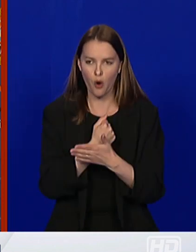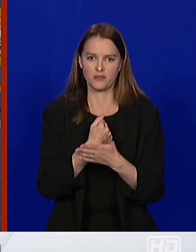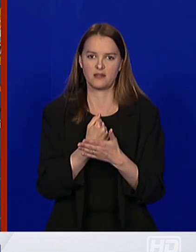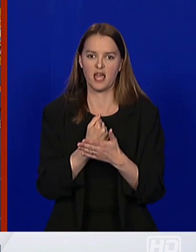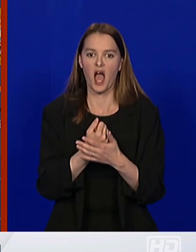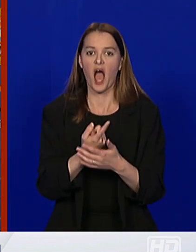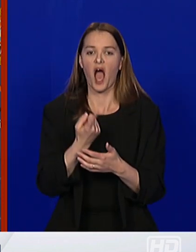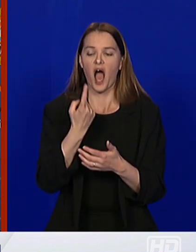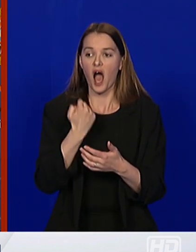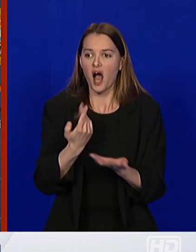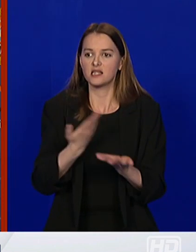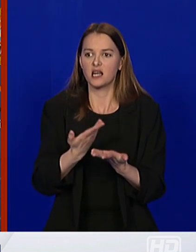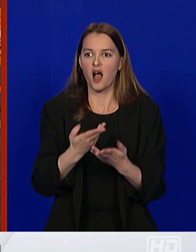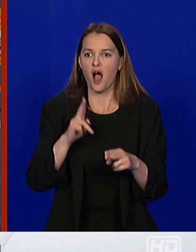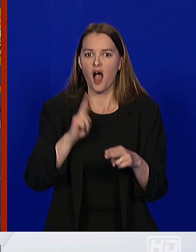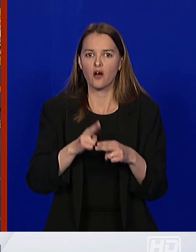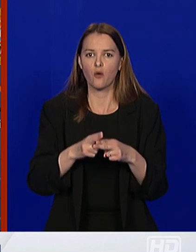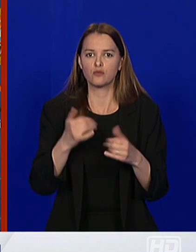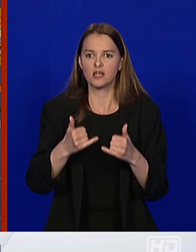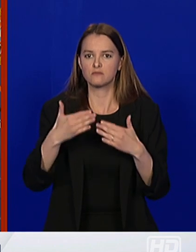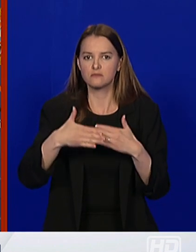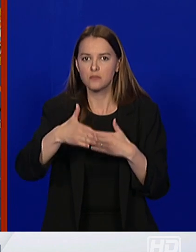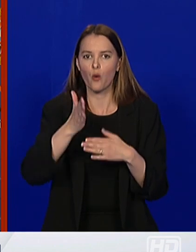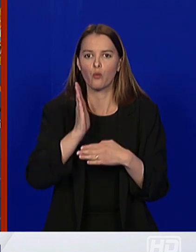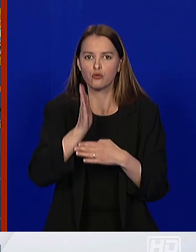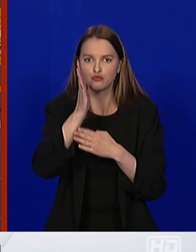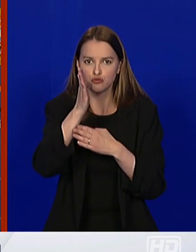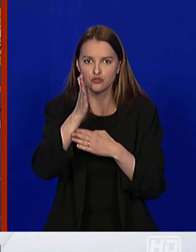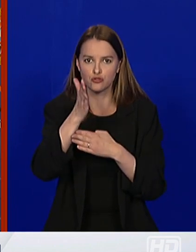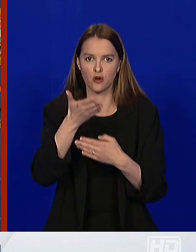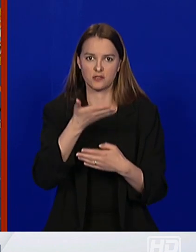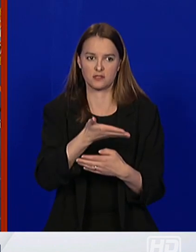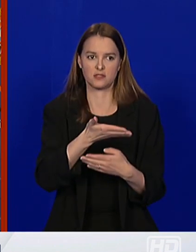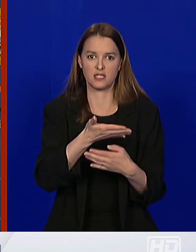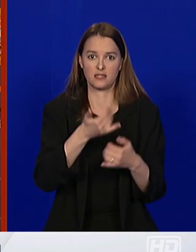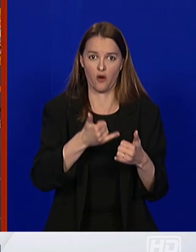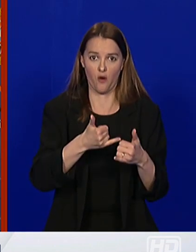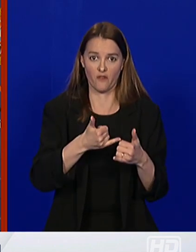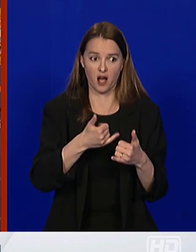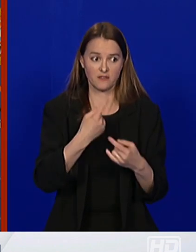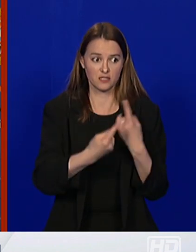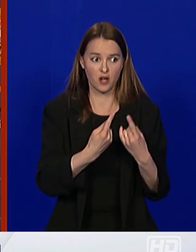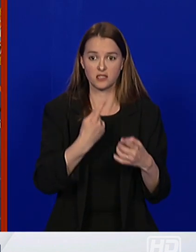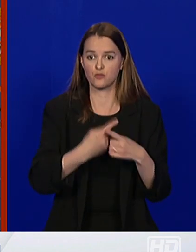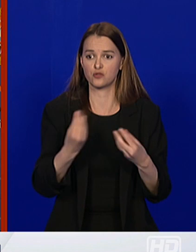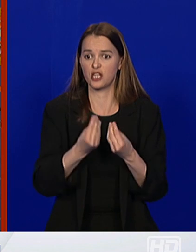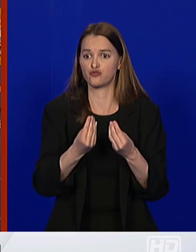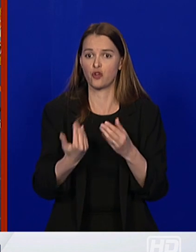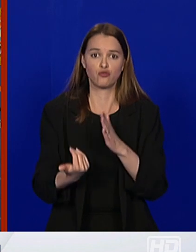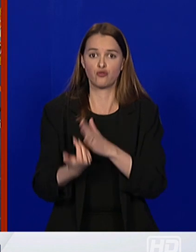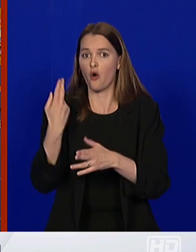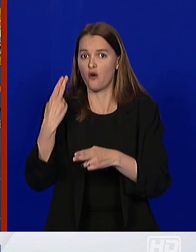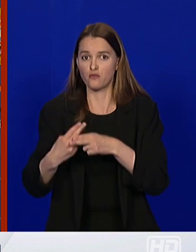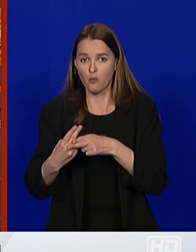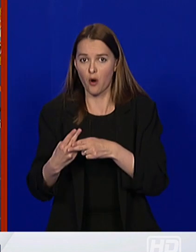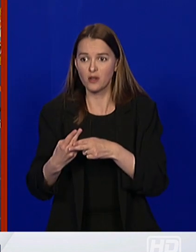Međutim, kakav će biti modalitet postupanja u budućnosti prema ovoj ili nekoj sličnoj epidemiji? Mislim da je važno da naše društvo